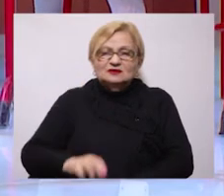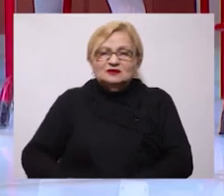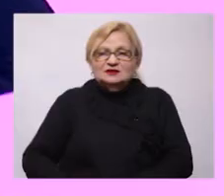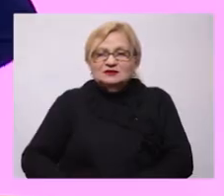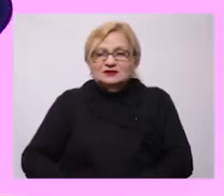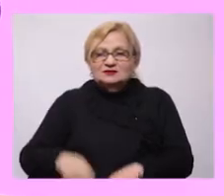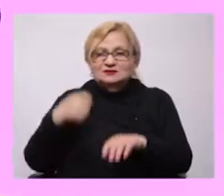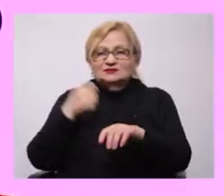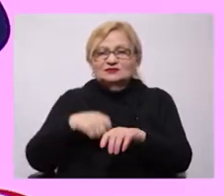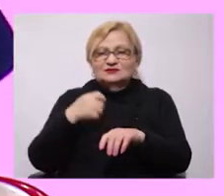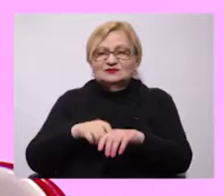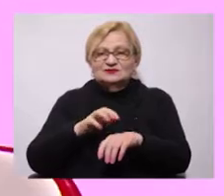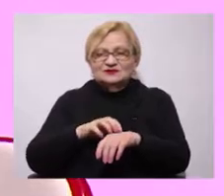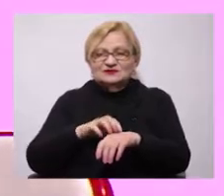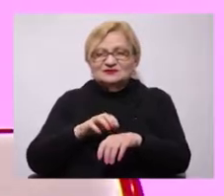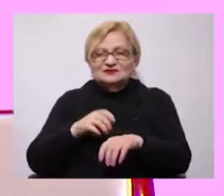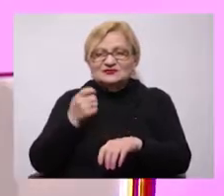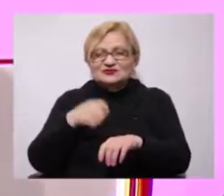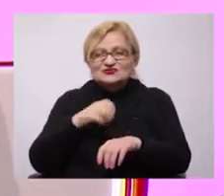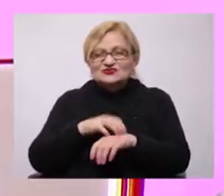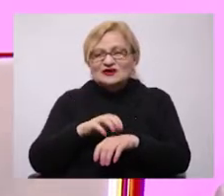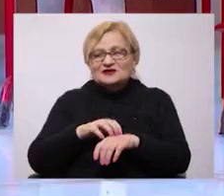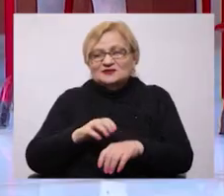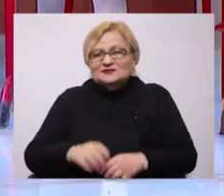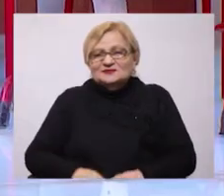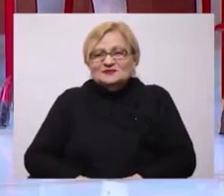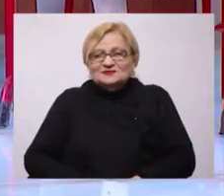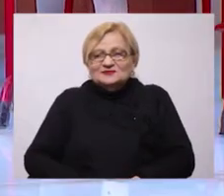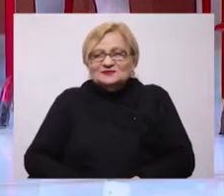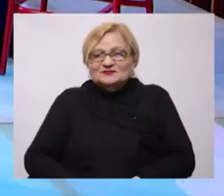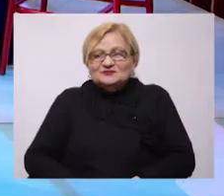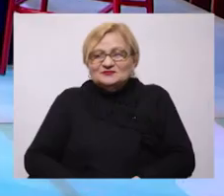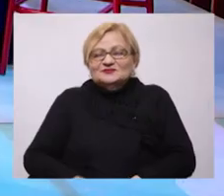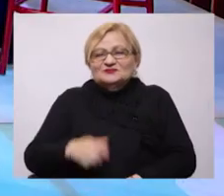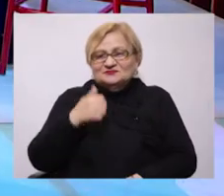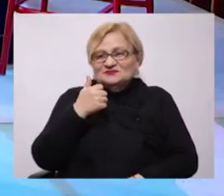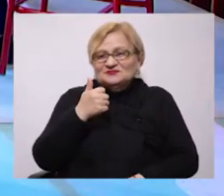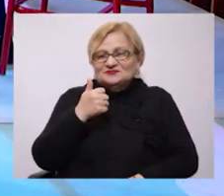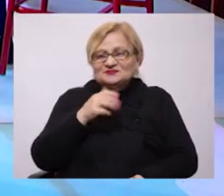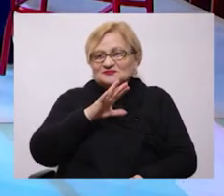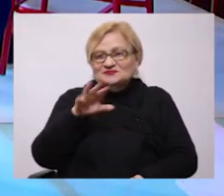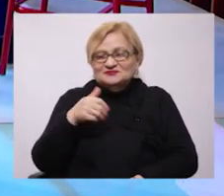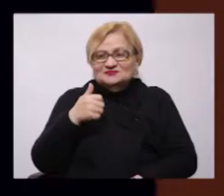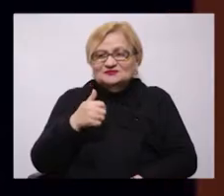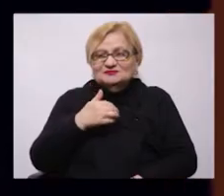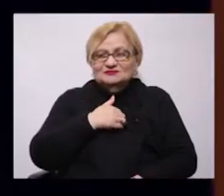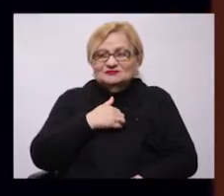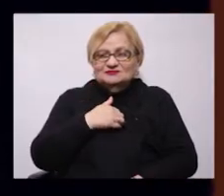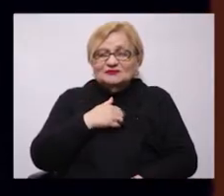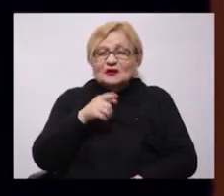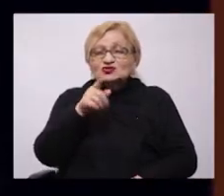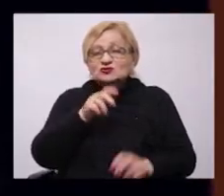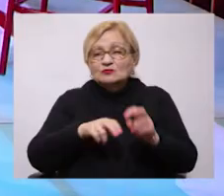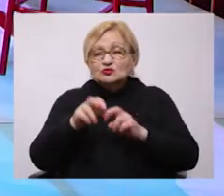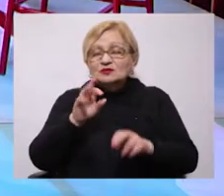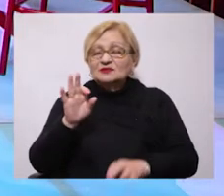აბა ვერ ხედავ, ვერ ხედავ, მართალია ჭინჭარი, ყოჩახ ძალიან მაგარი გოგო ხარ, წყინვალეა. ჭო გვინდო და შენ